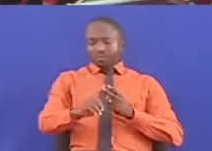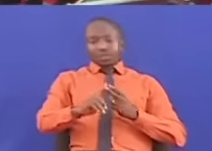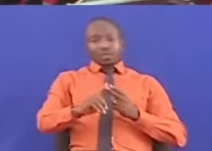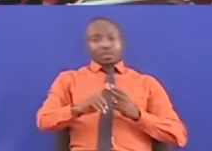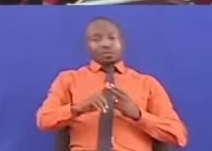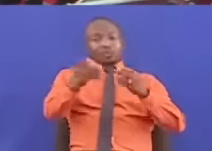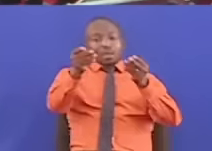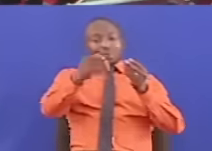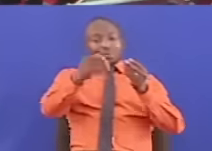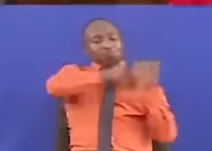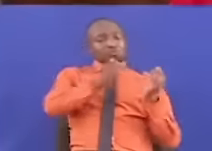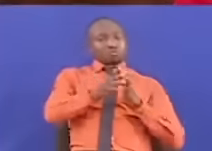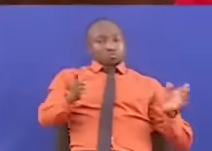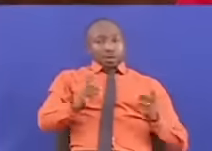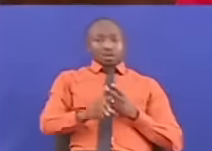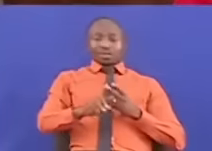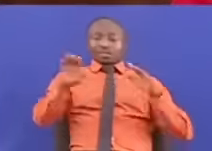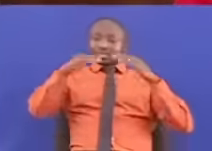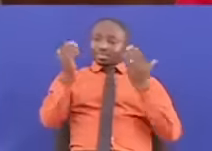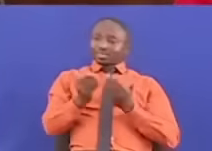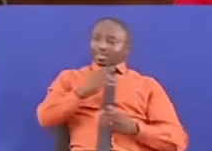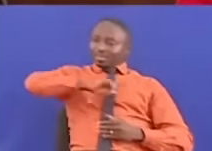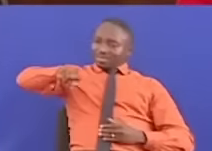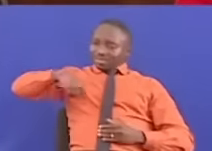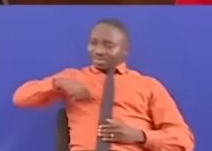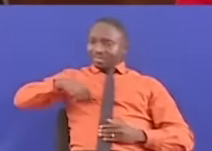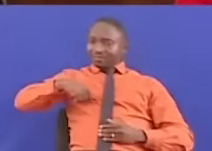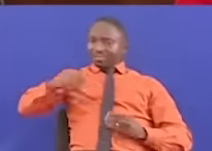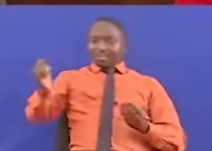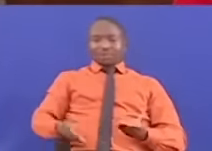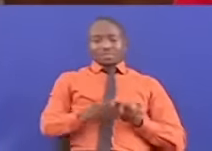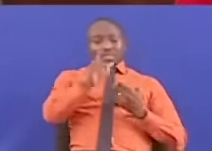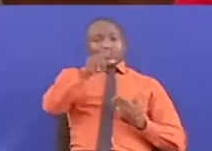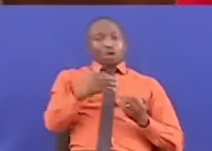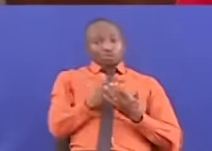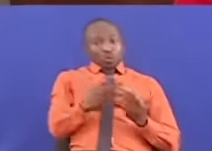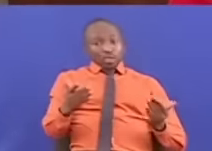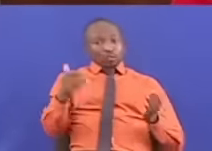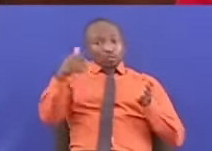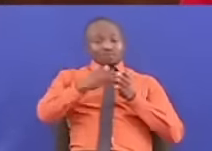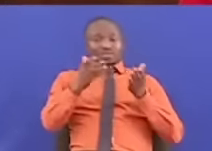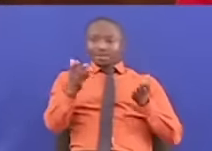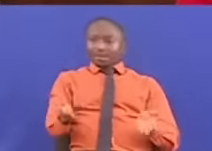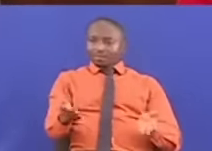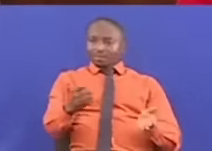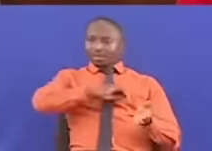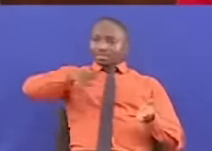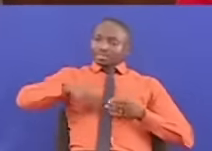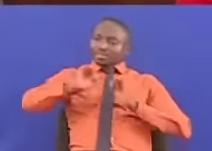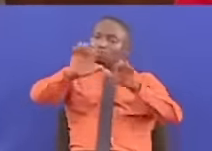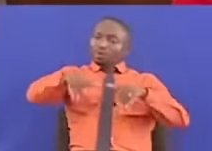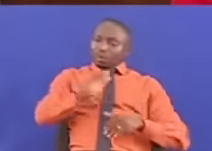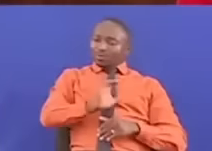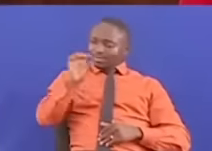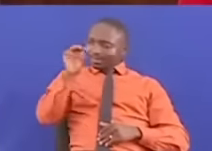damani tuma ni kubwa sana na chama hiki nicho ambach kimes watania k mana tulip sisi wabe wa chama cha